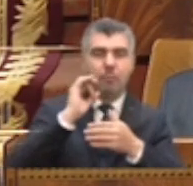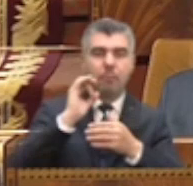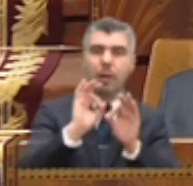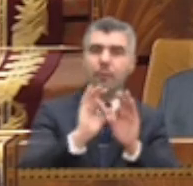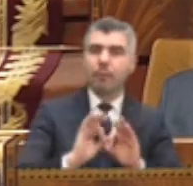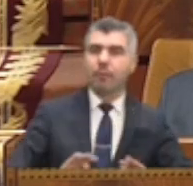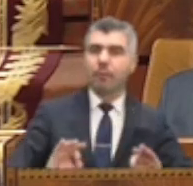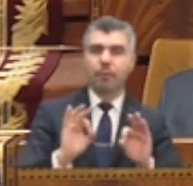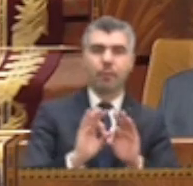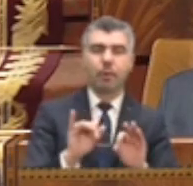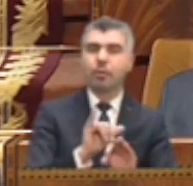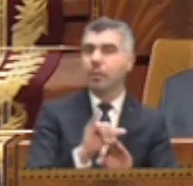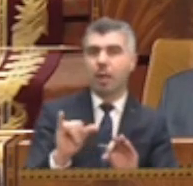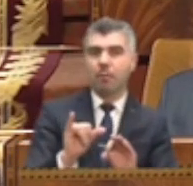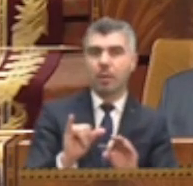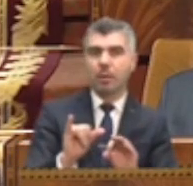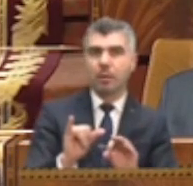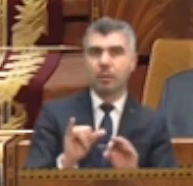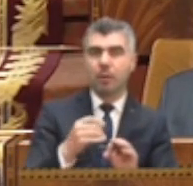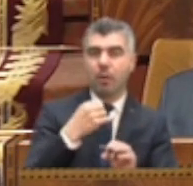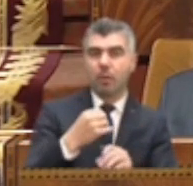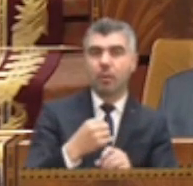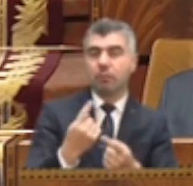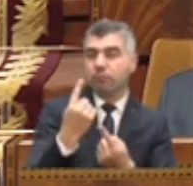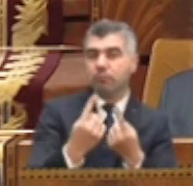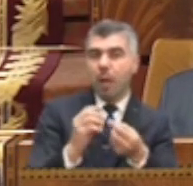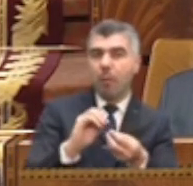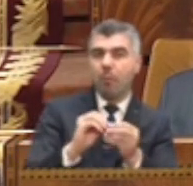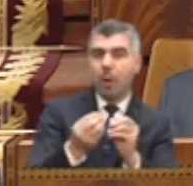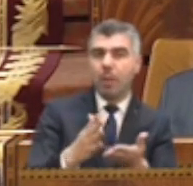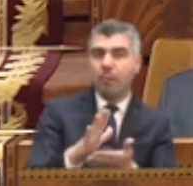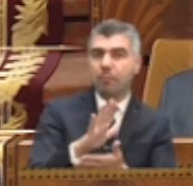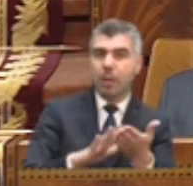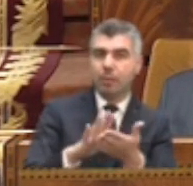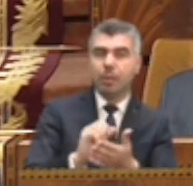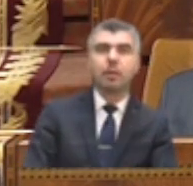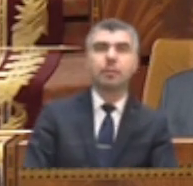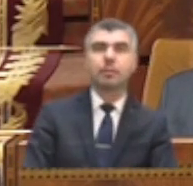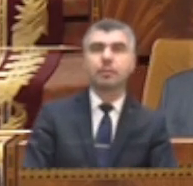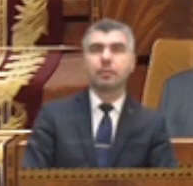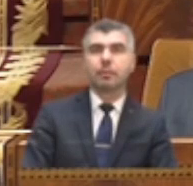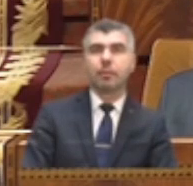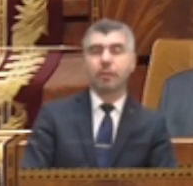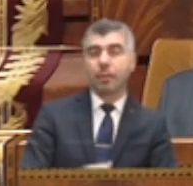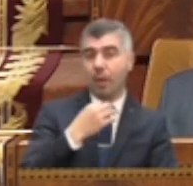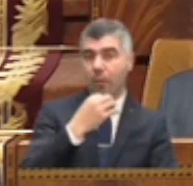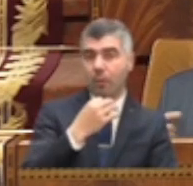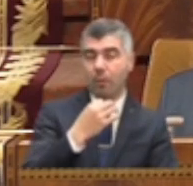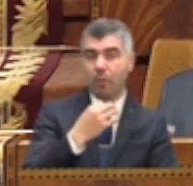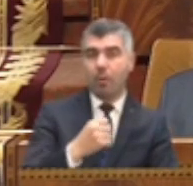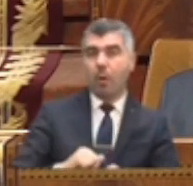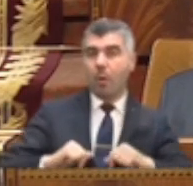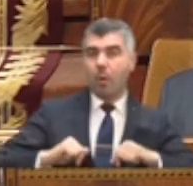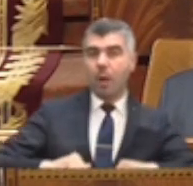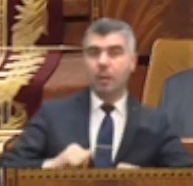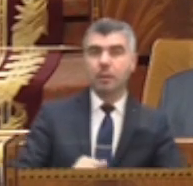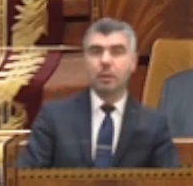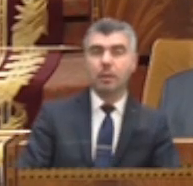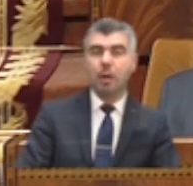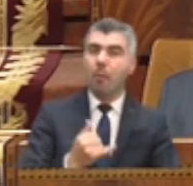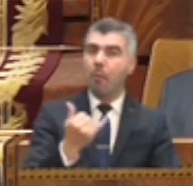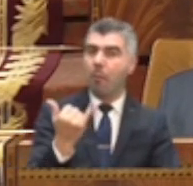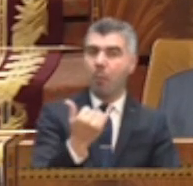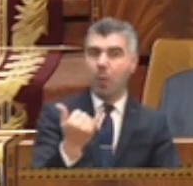لا تربية دينية أخرى. هذا مشكل كبير. كنطلبوا منكم سيد الوزير طلب